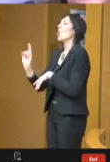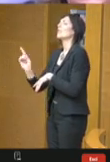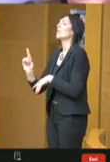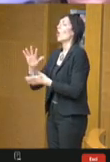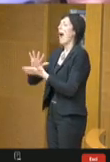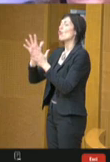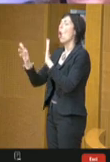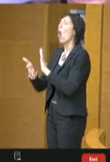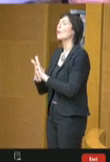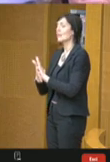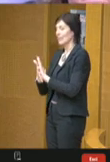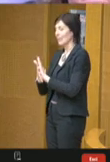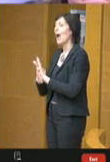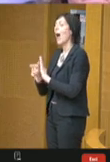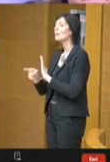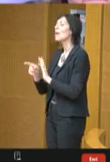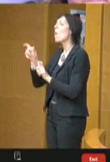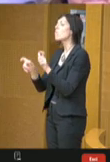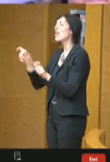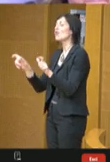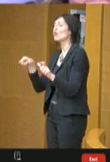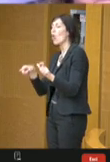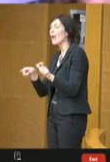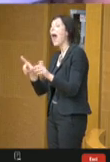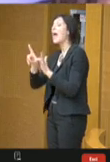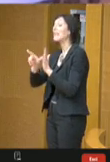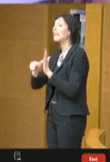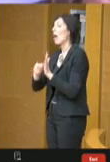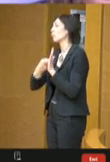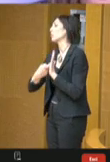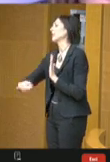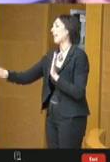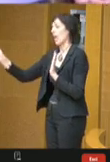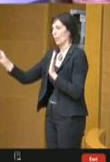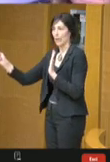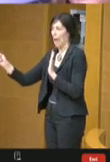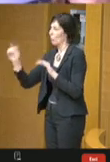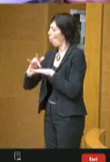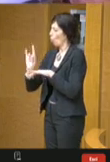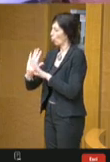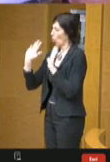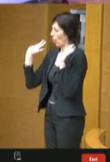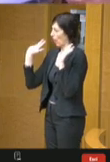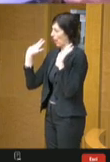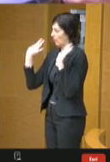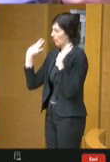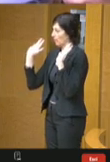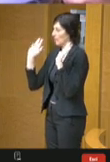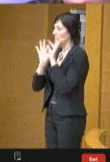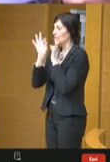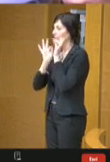le operazioni relative al personale a tempo indeterminato, quindi non si tratta di venire